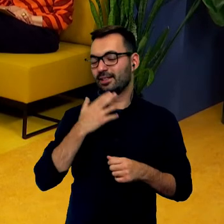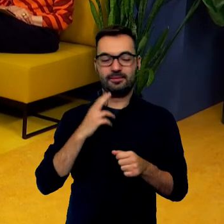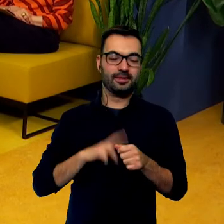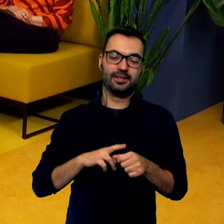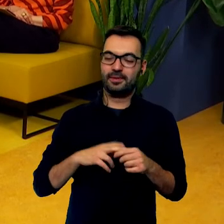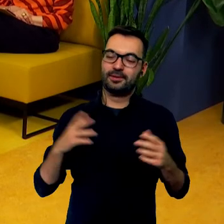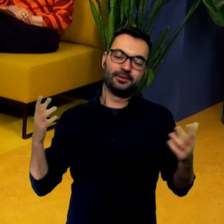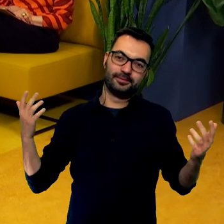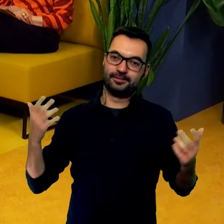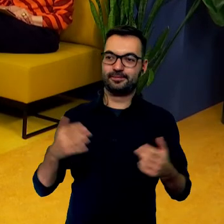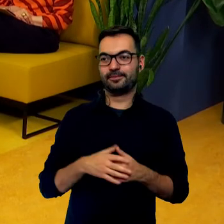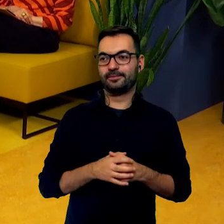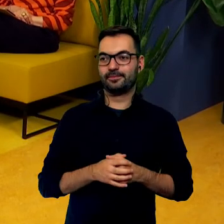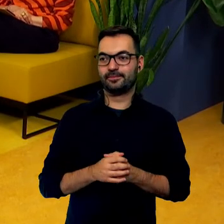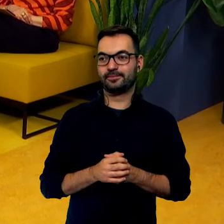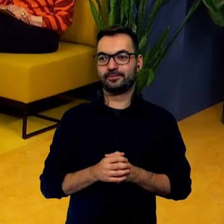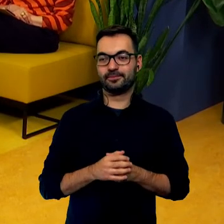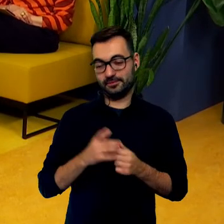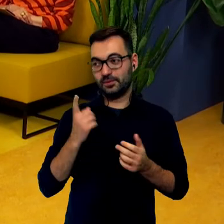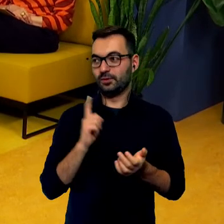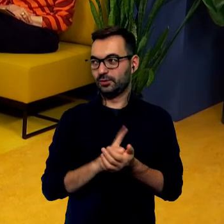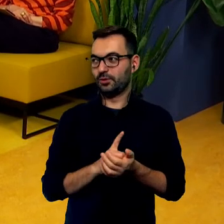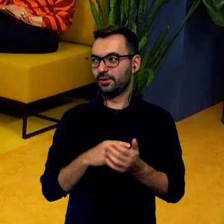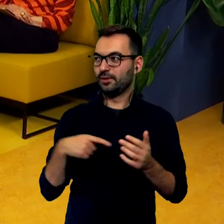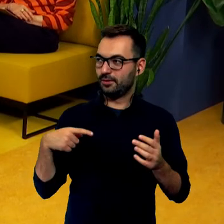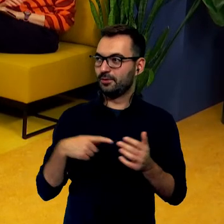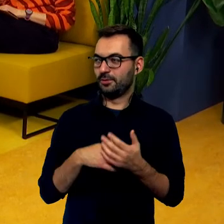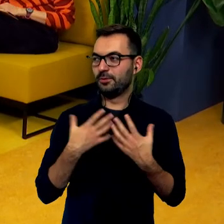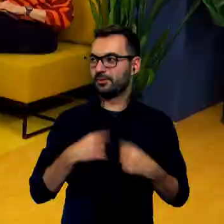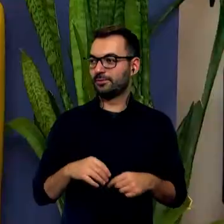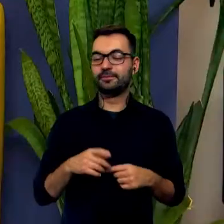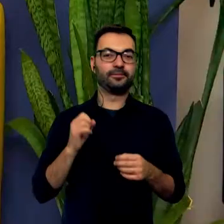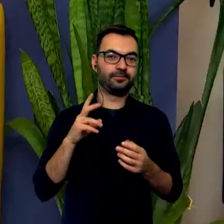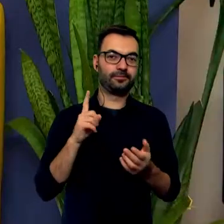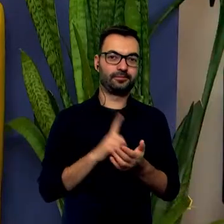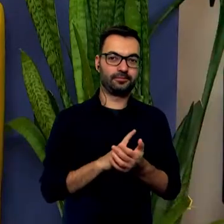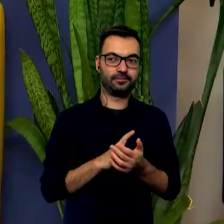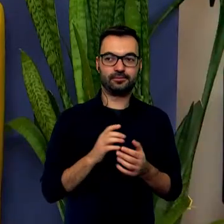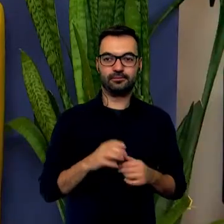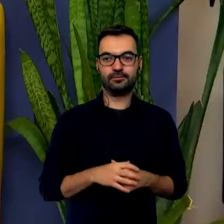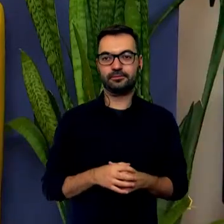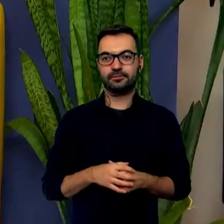miesięcy, więc róbcie, ale zdążyliśmy ostatecznie. No tak, zdążyliście i już